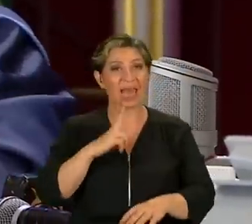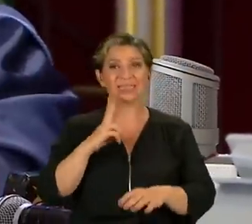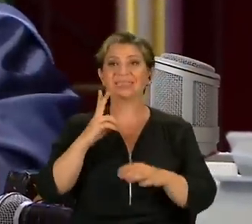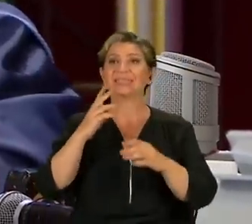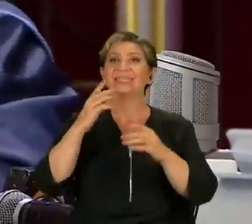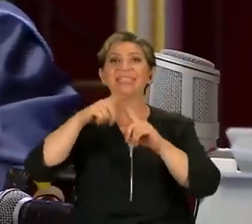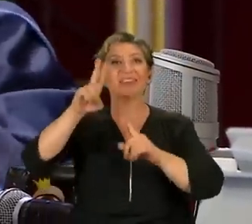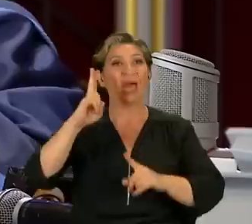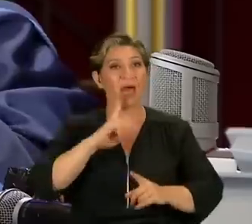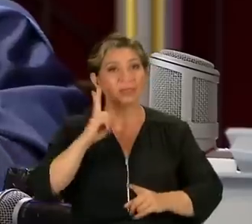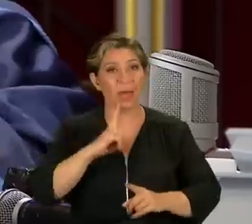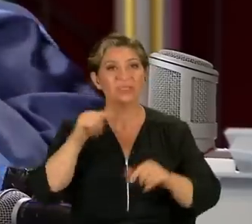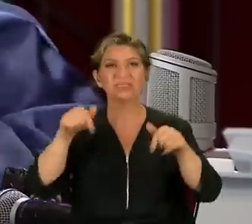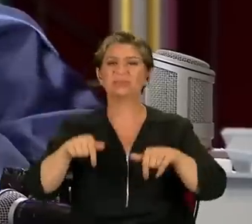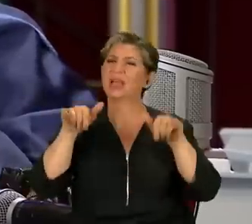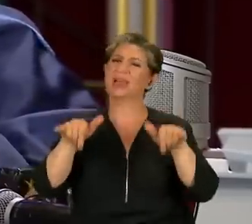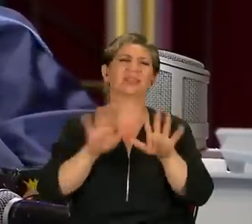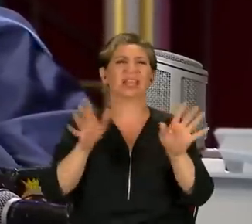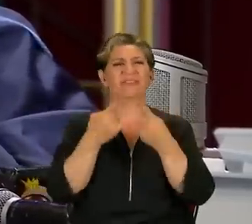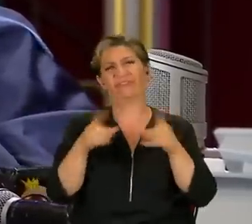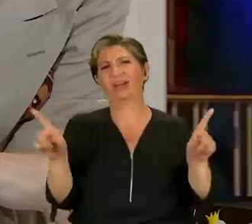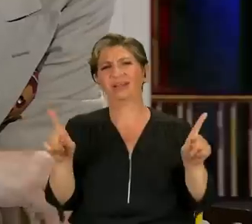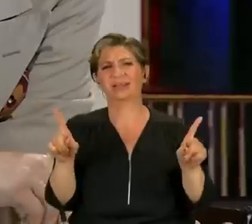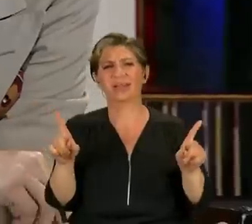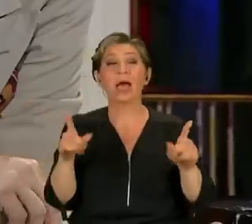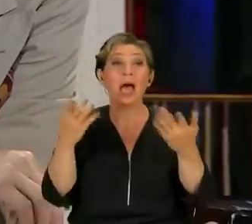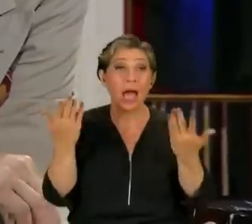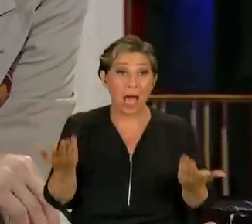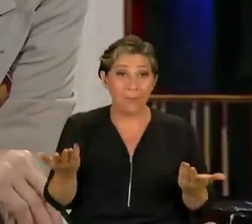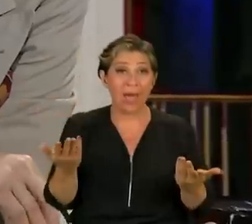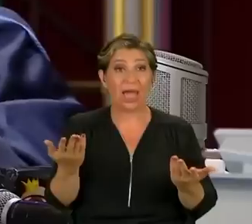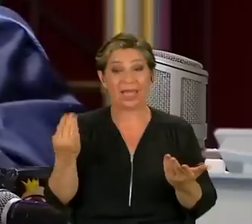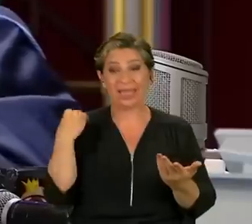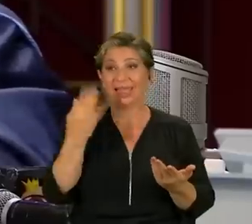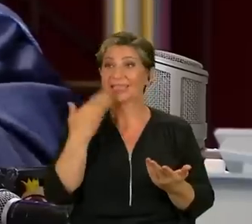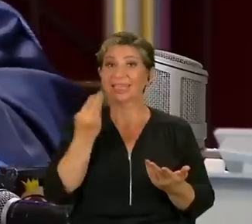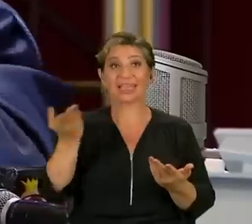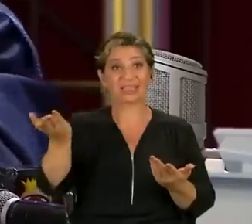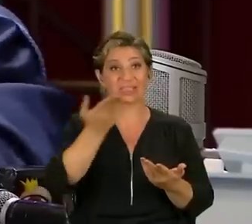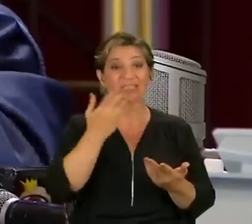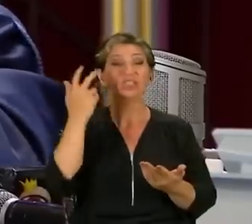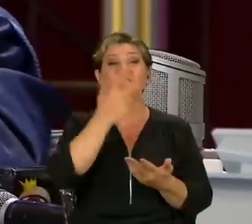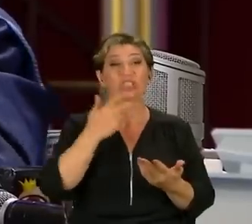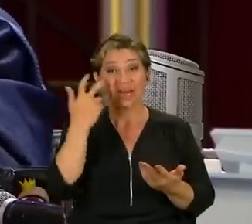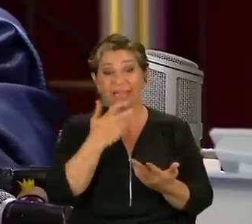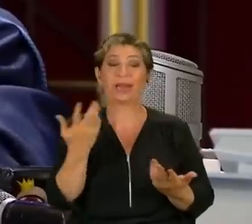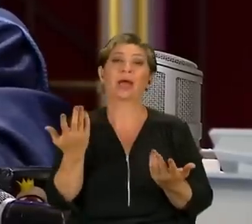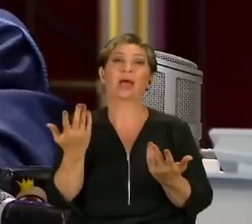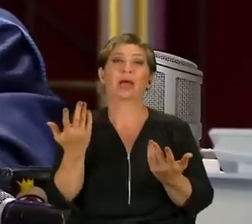sahne adabıyla şimdiki farklı. Ama tabii yeni gençlerde